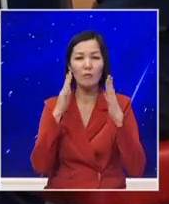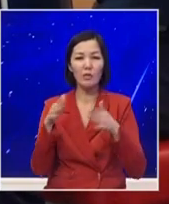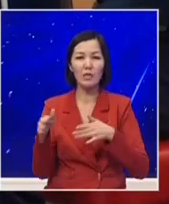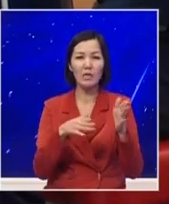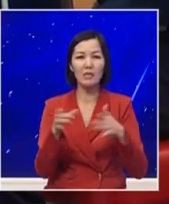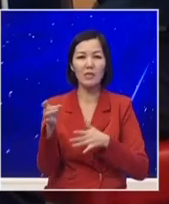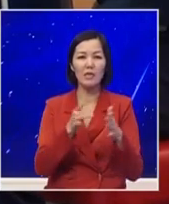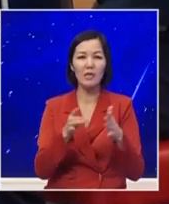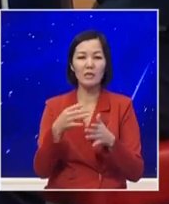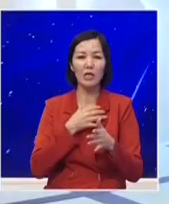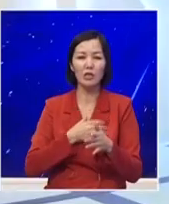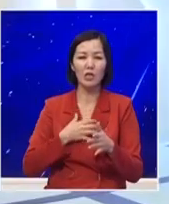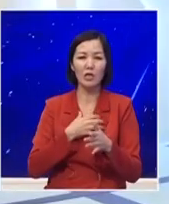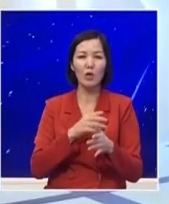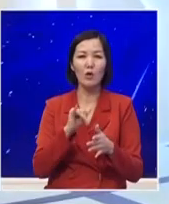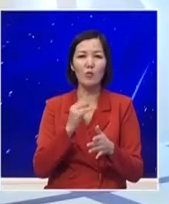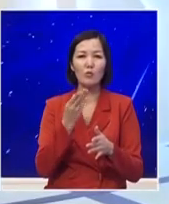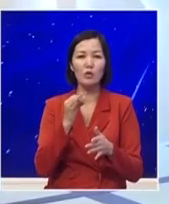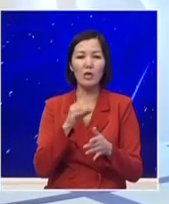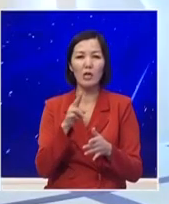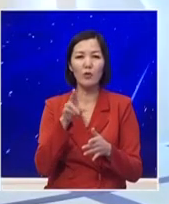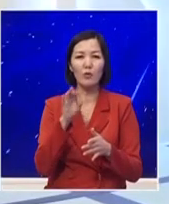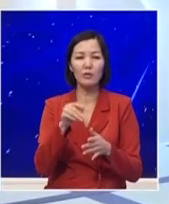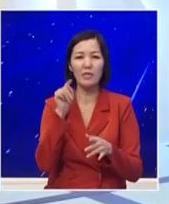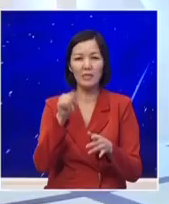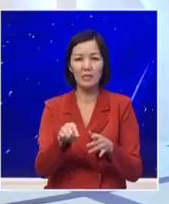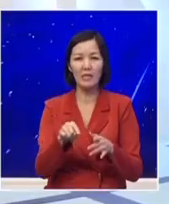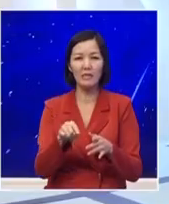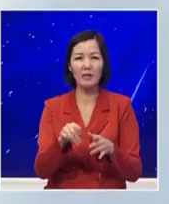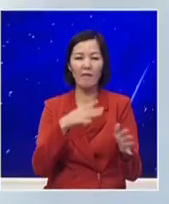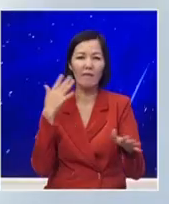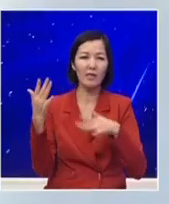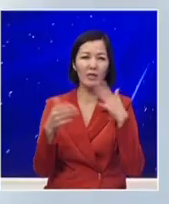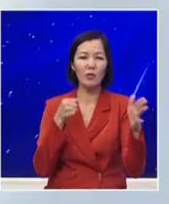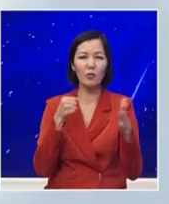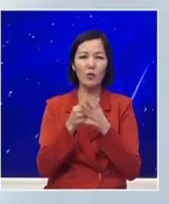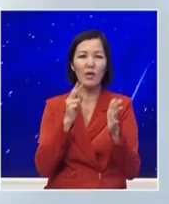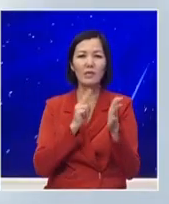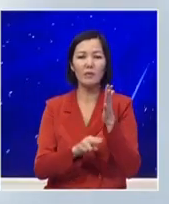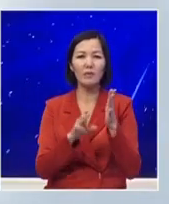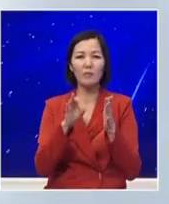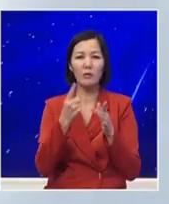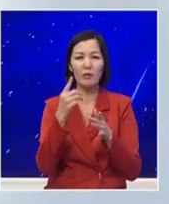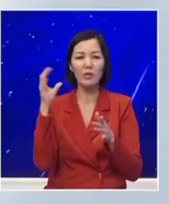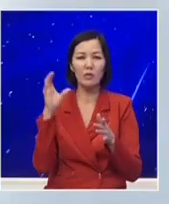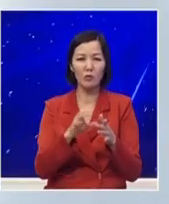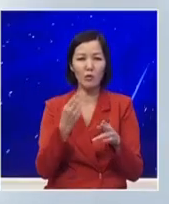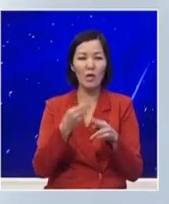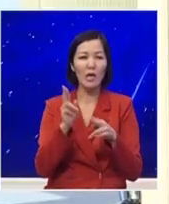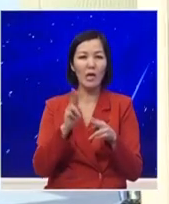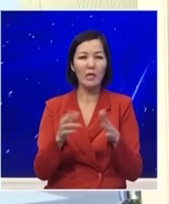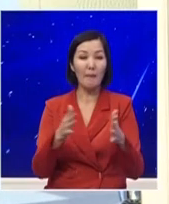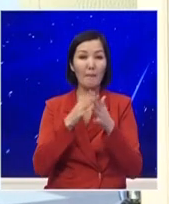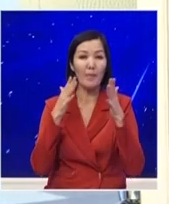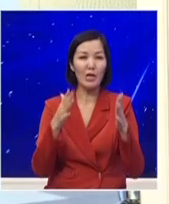отмечена трасса республиканского значения Шарал-Достык. Здесь порывы ветра доходят до 70 метров в секунду. Это несет